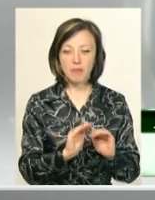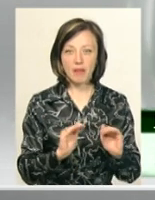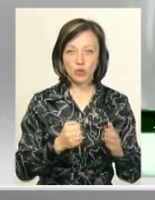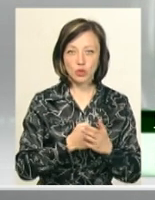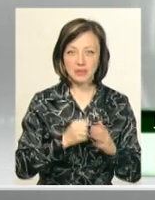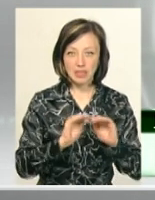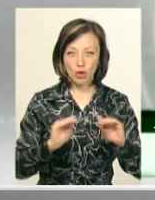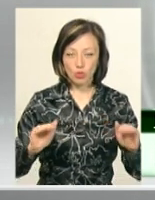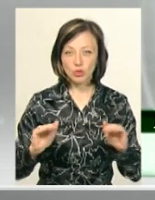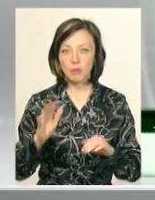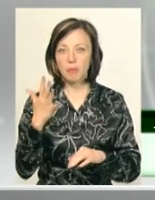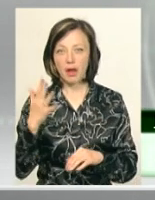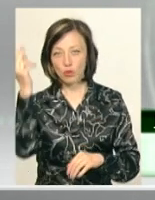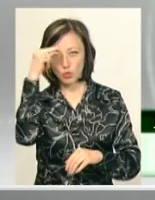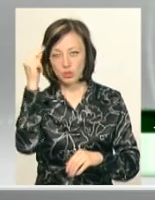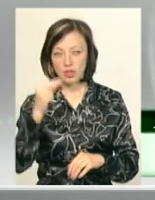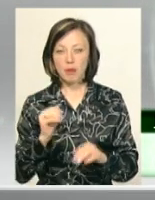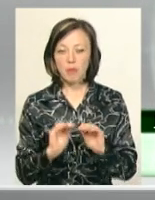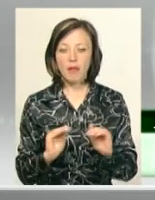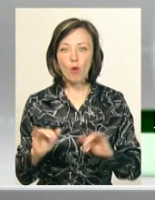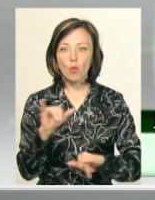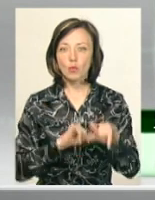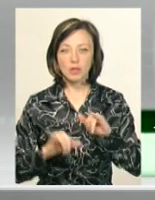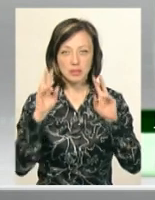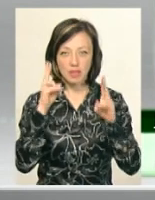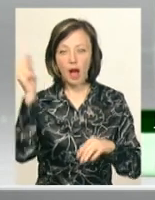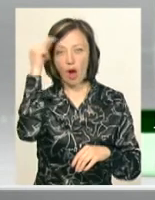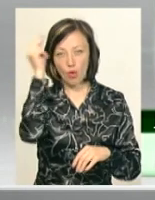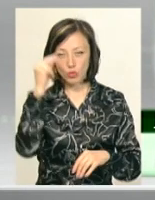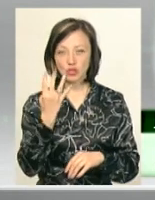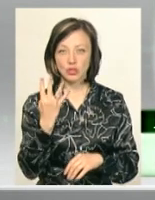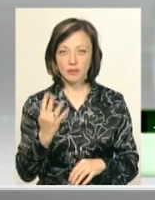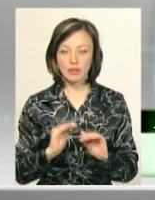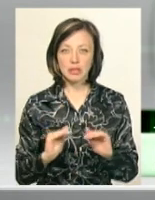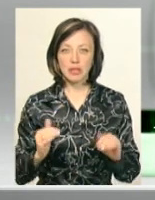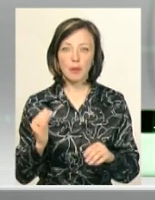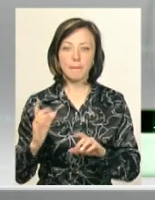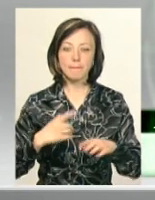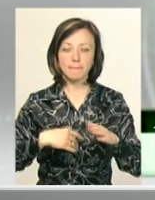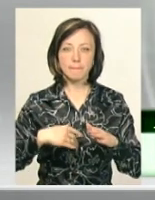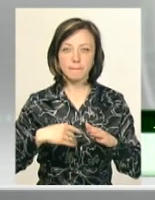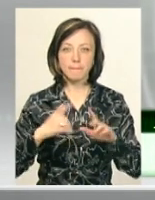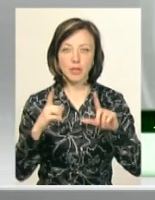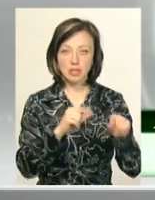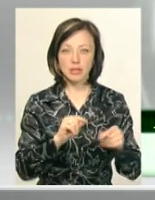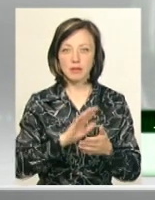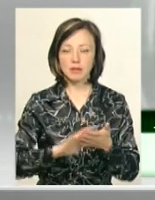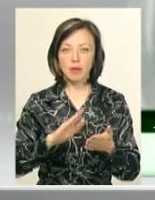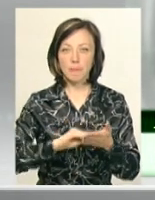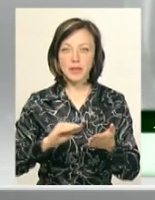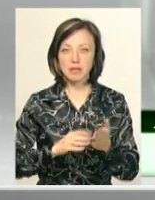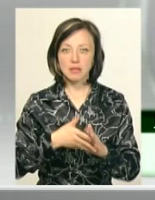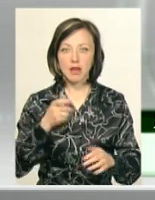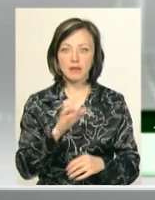За дошкільнят я ще добре не знаю. Учні 4 на даний момент пішли, вже написали заяви на